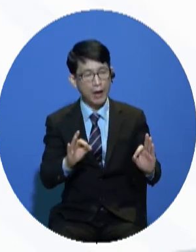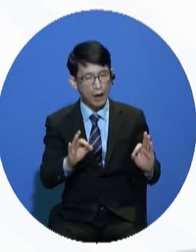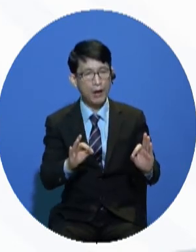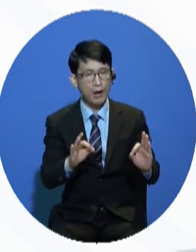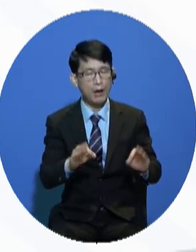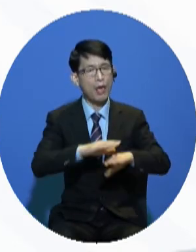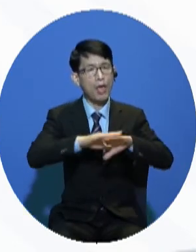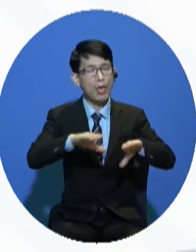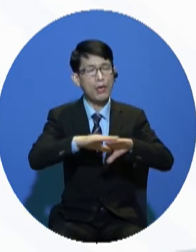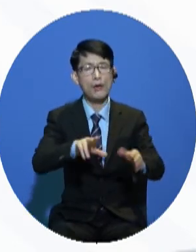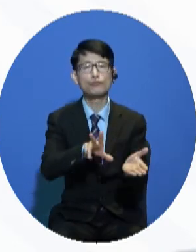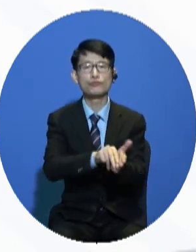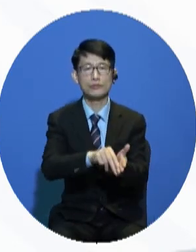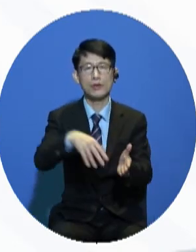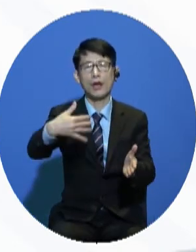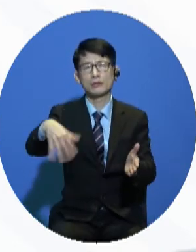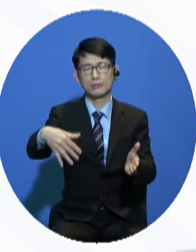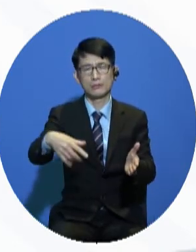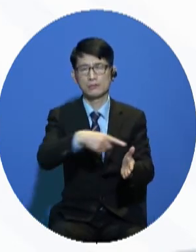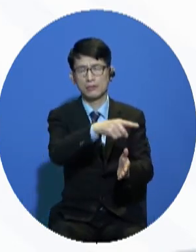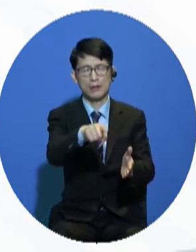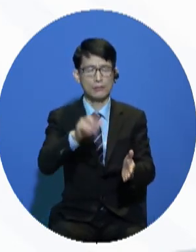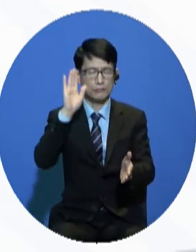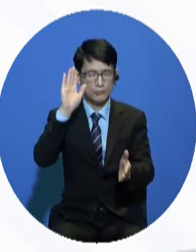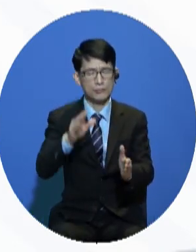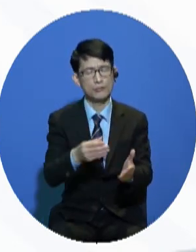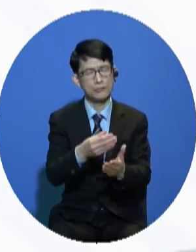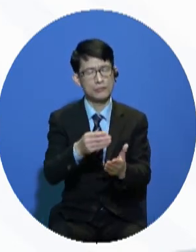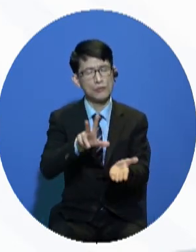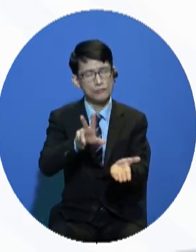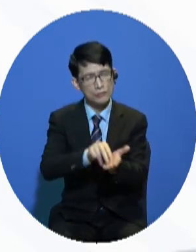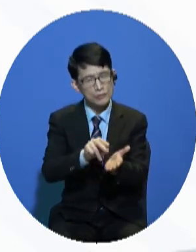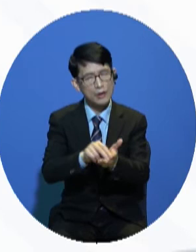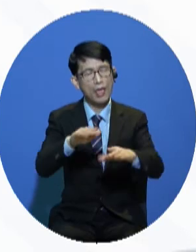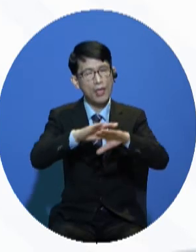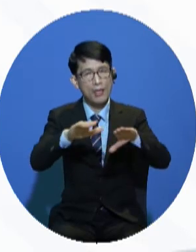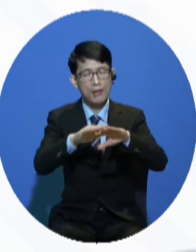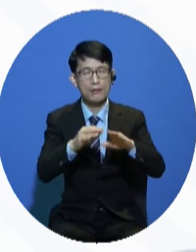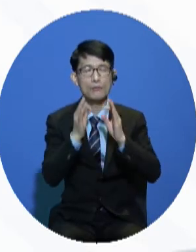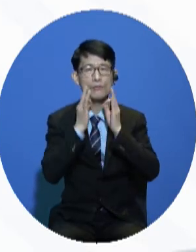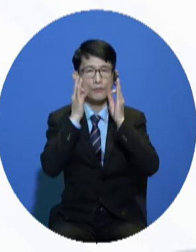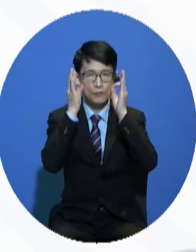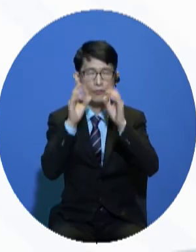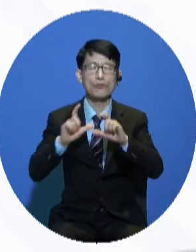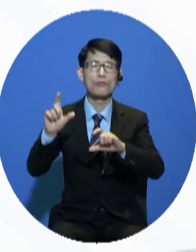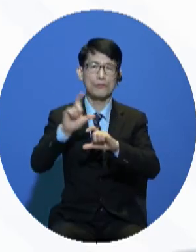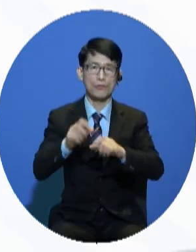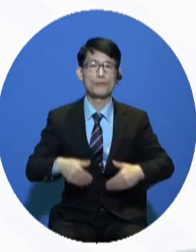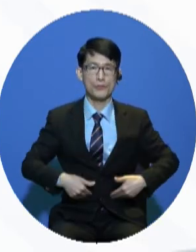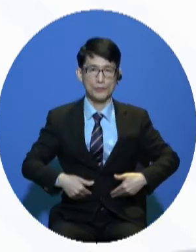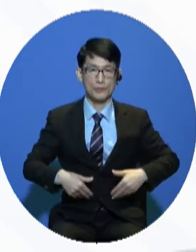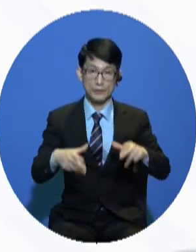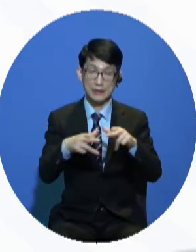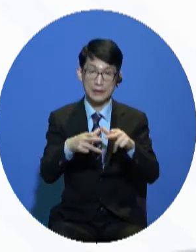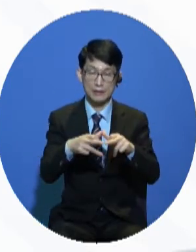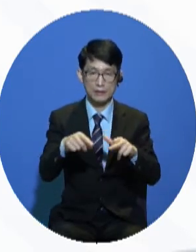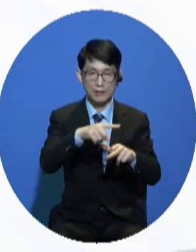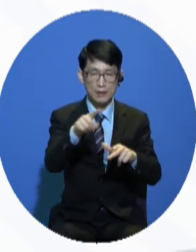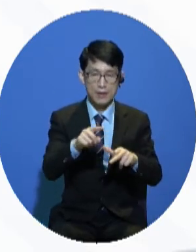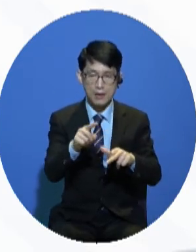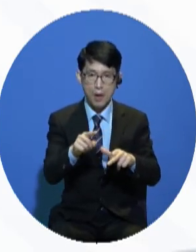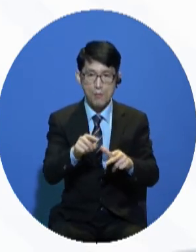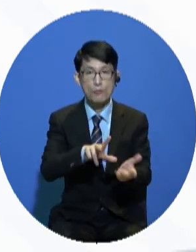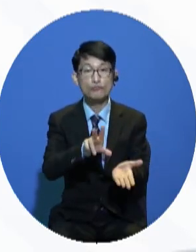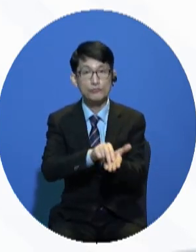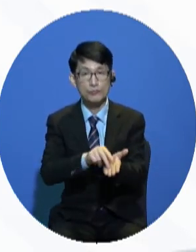해야 할 게 많고 갈 길이 좀 멉니다. 예, 그래서 오늘은 장애계에서 가장 큰 이제 이슈라고 할